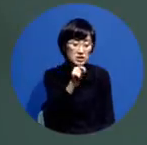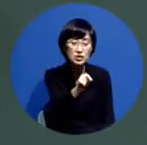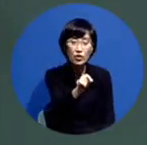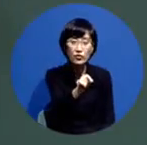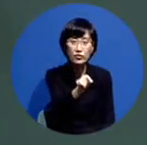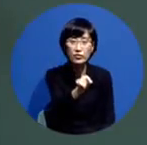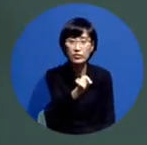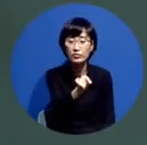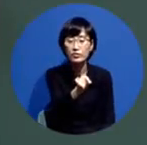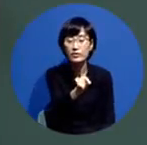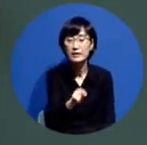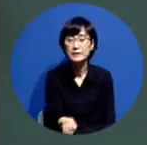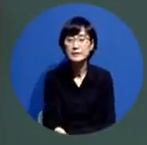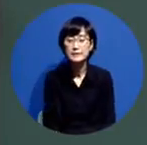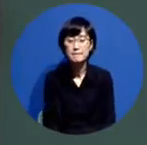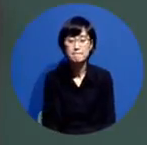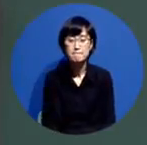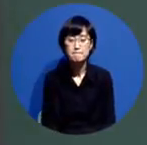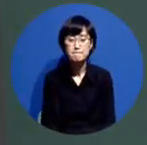说二节里头怎样讲？听见我所教训的.